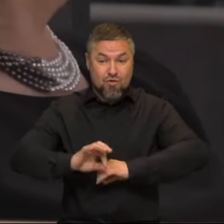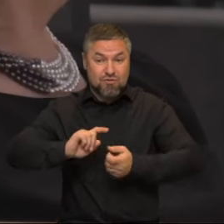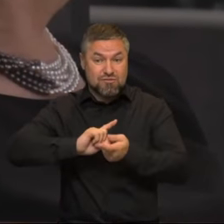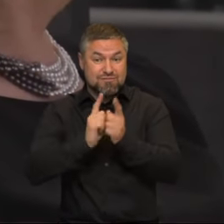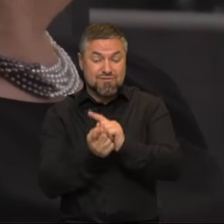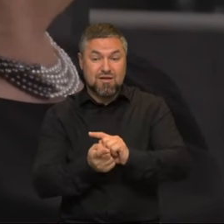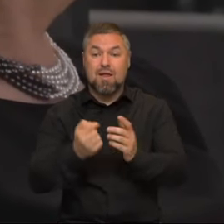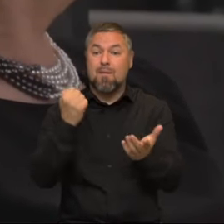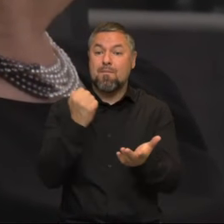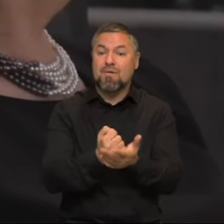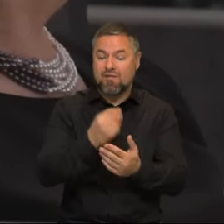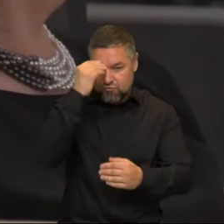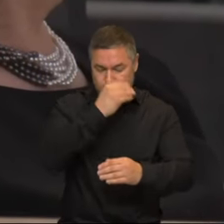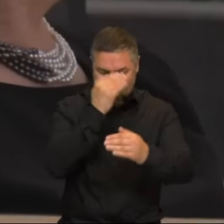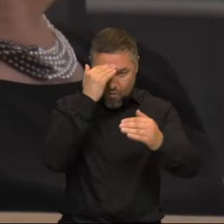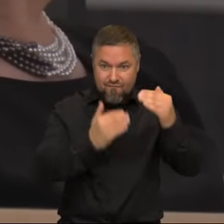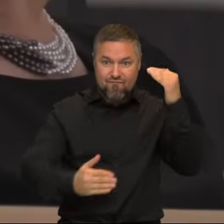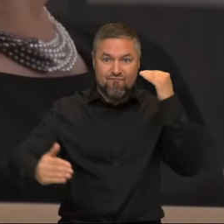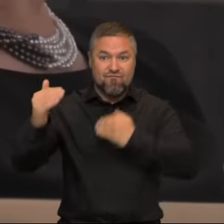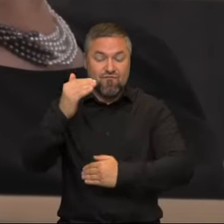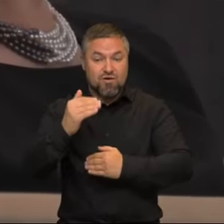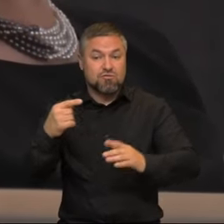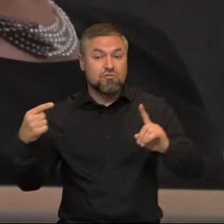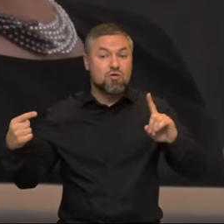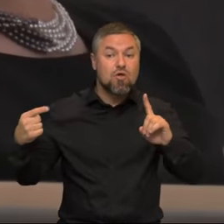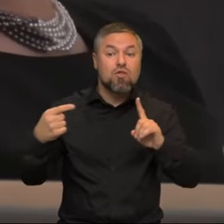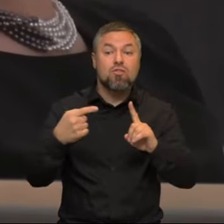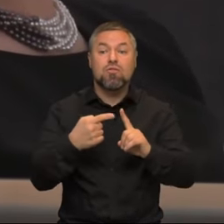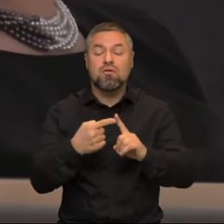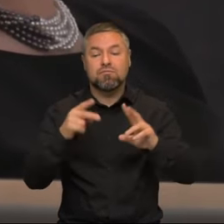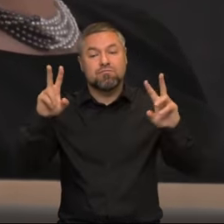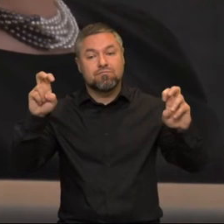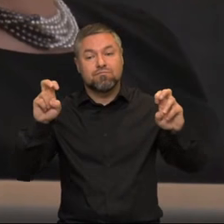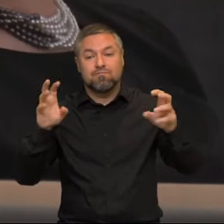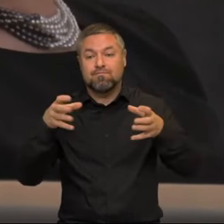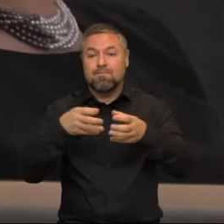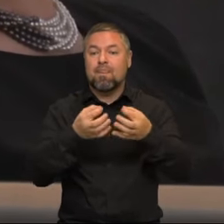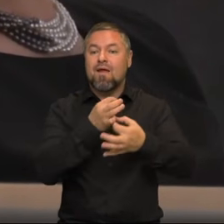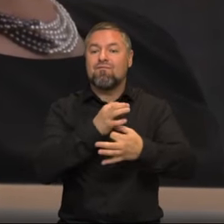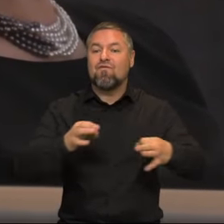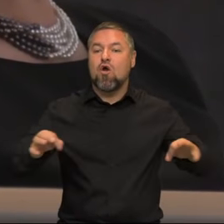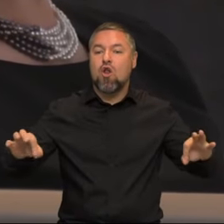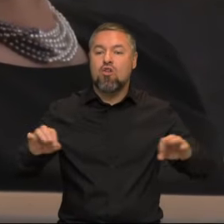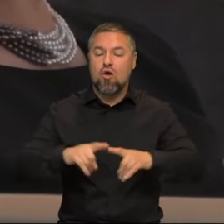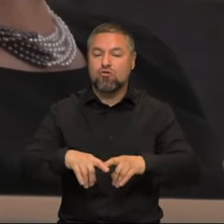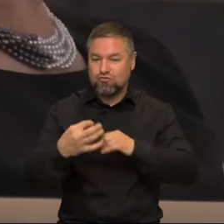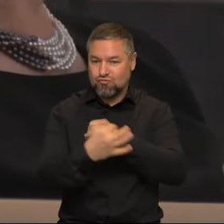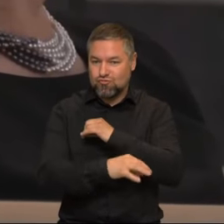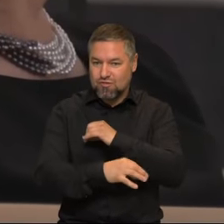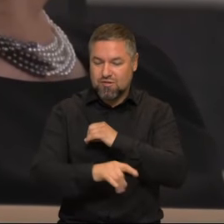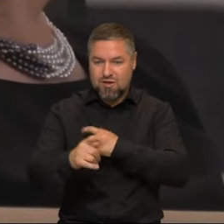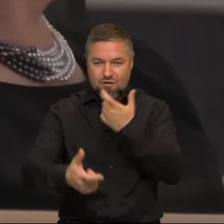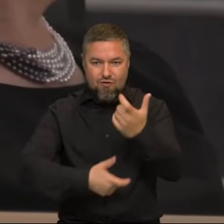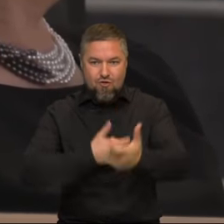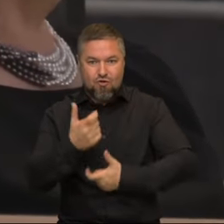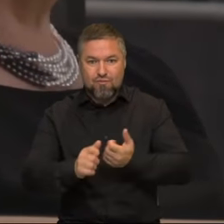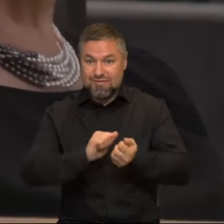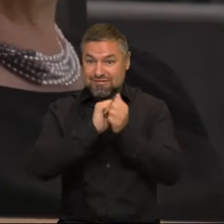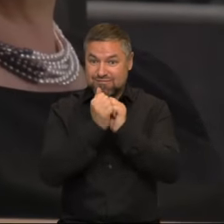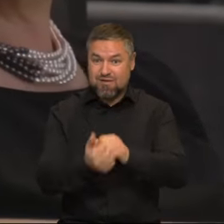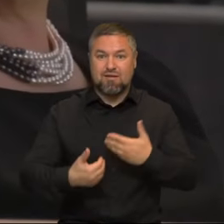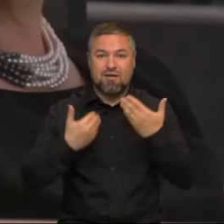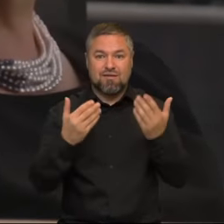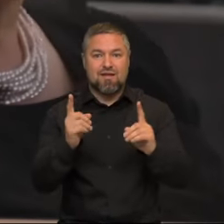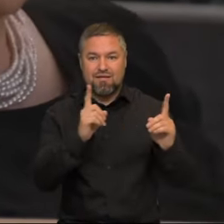nowelizacji ustawy Prawo o szkolnictwie wyższym i nauce dotyczące tzw. pakietu wolności akademickiej. Wprowadzone tam zmiany